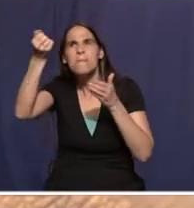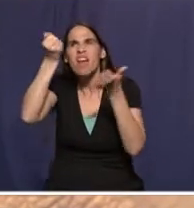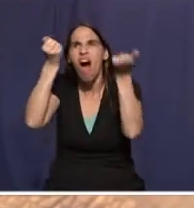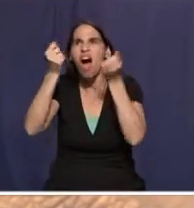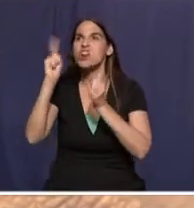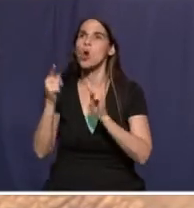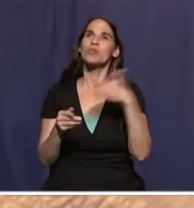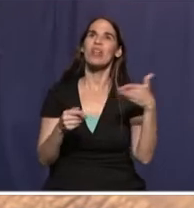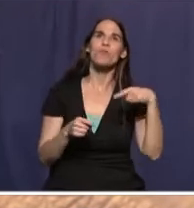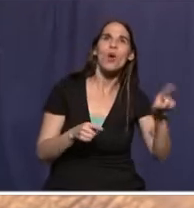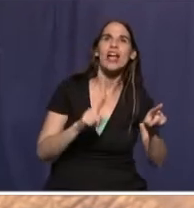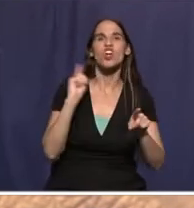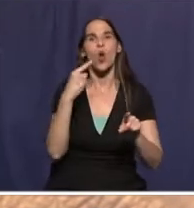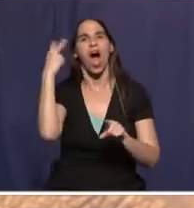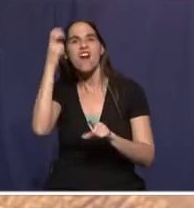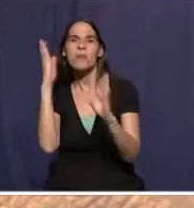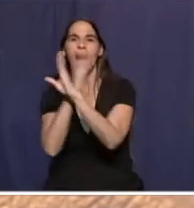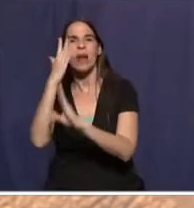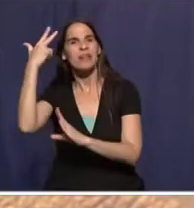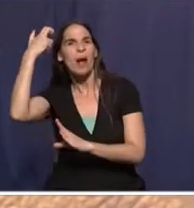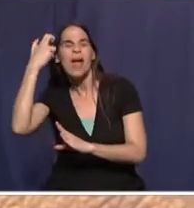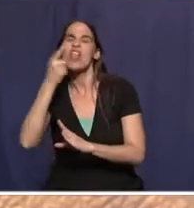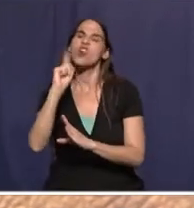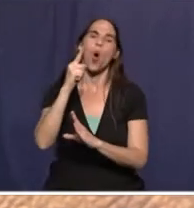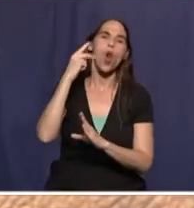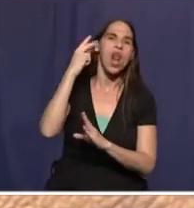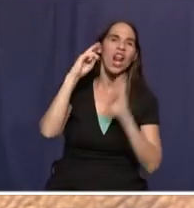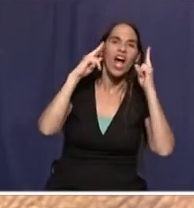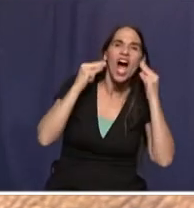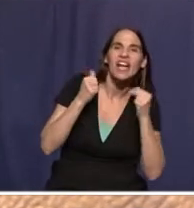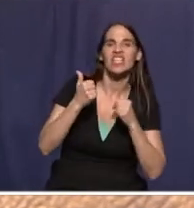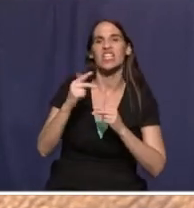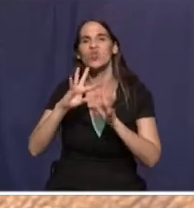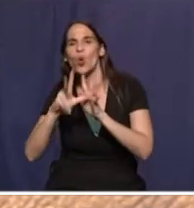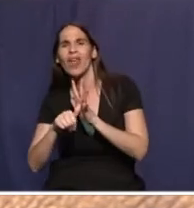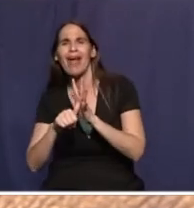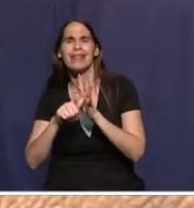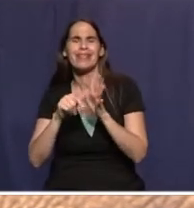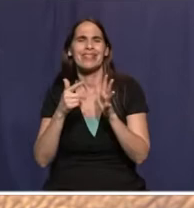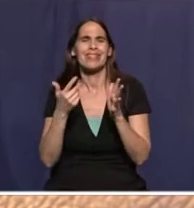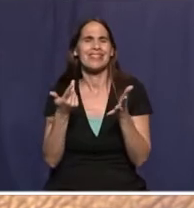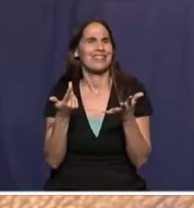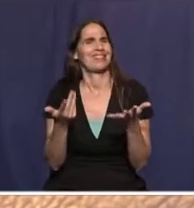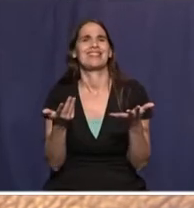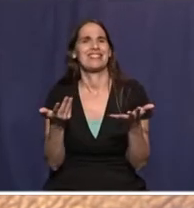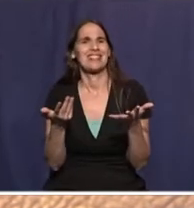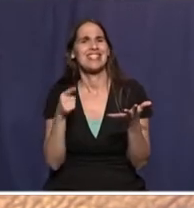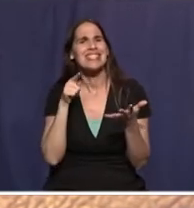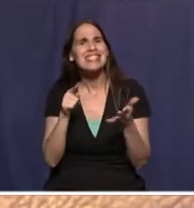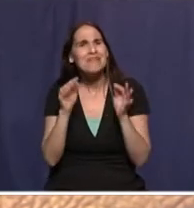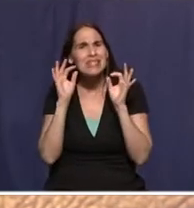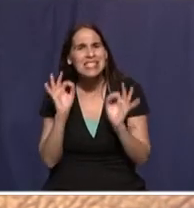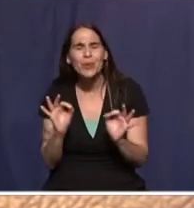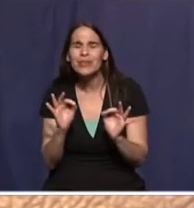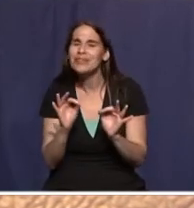הוא בוגד, כל ערבי מחבל מתאבד, כל חרדי הוא שודד, כל הדתיים פרימיטיביים עם ציצית. זו מציאות אליה